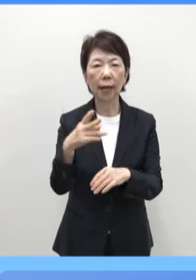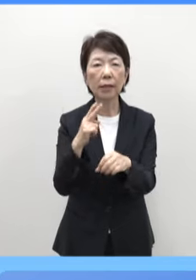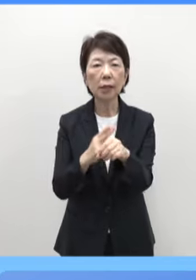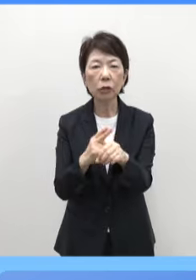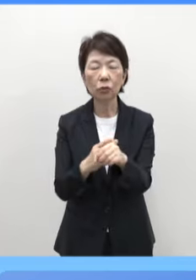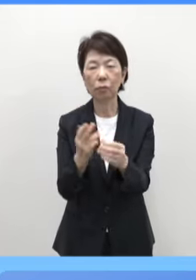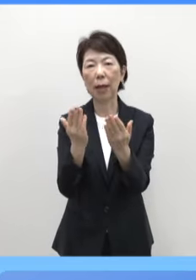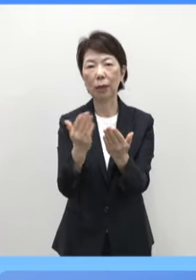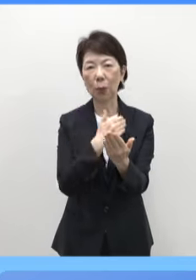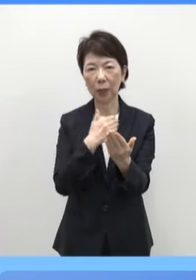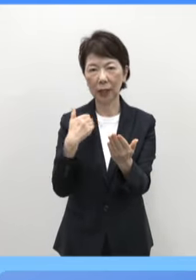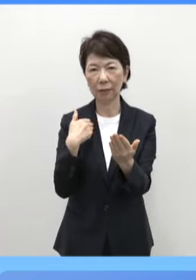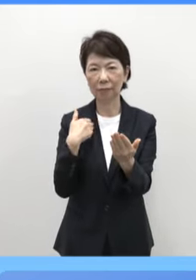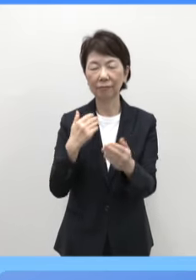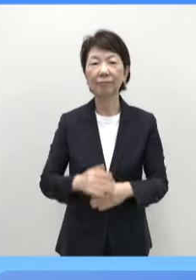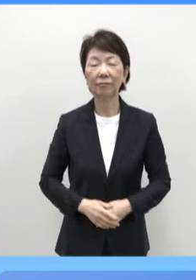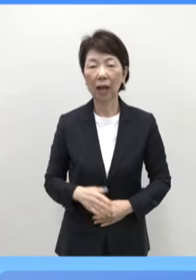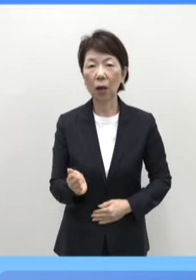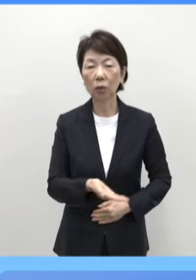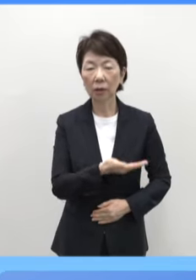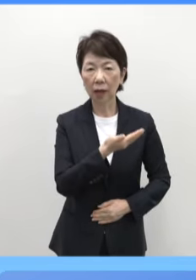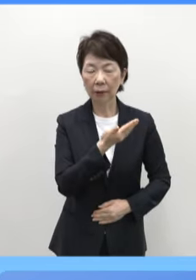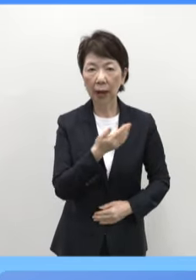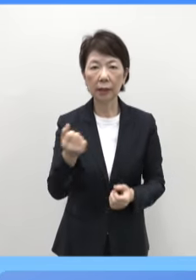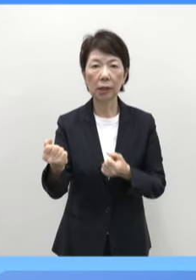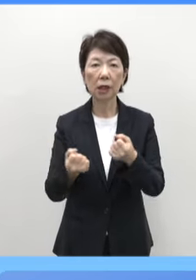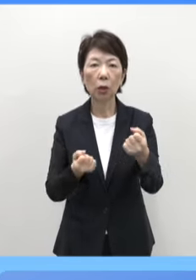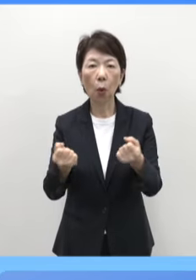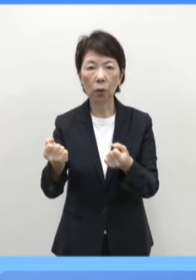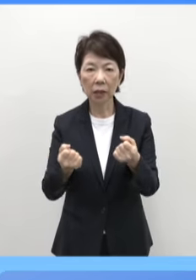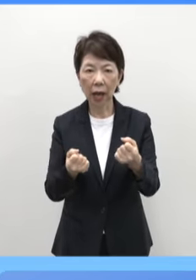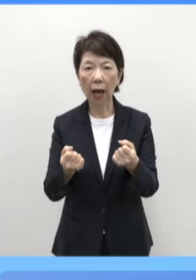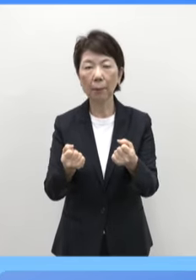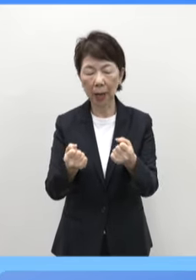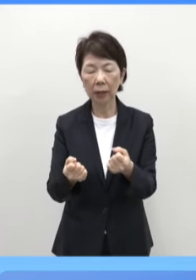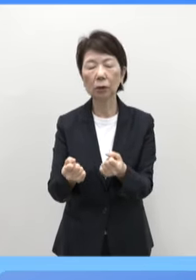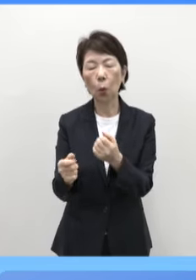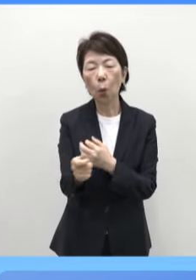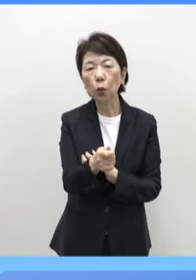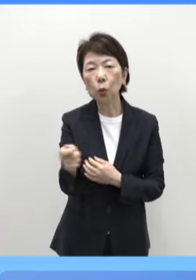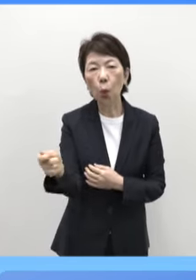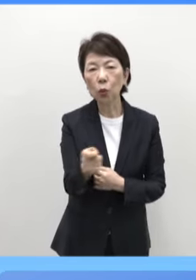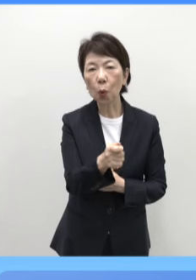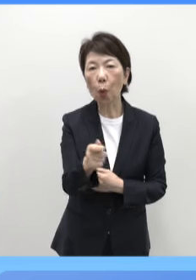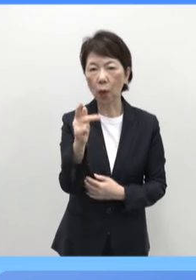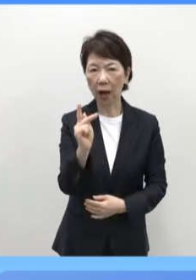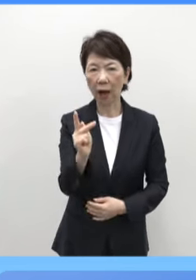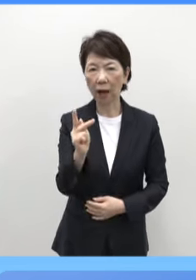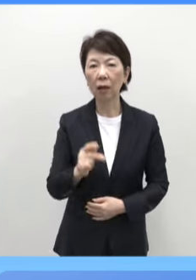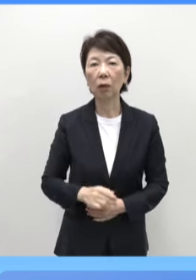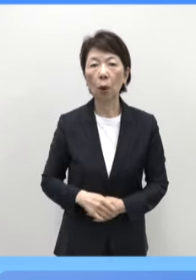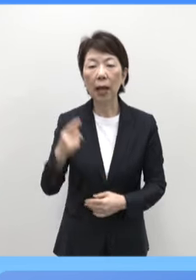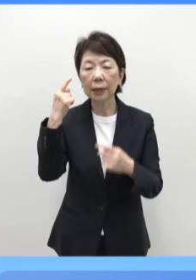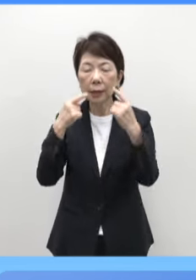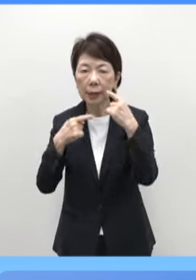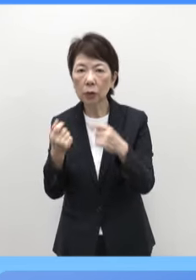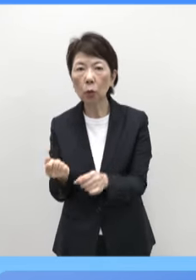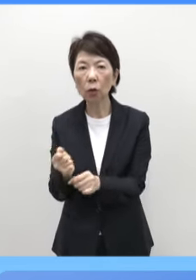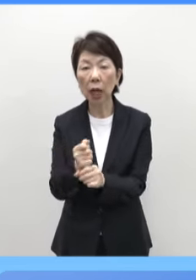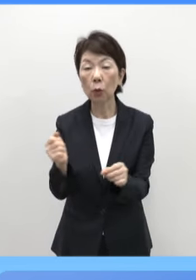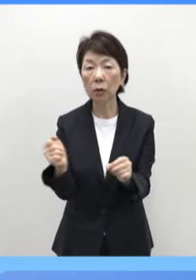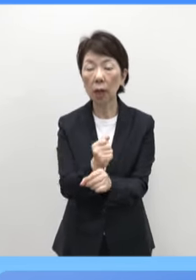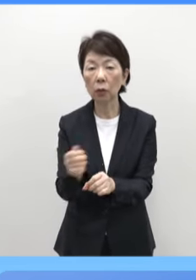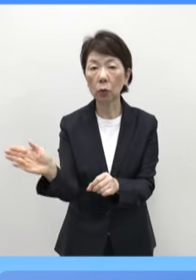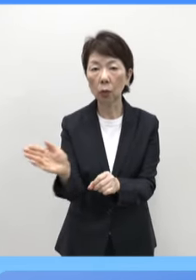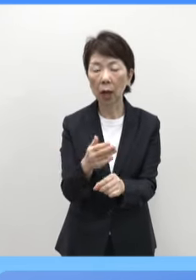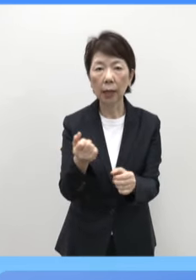。 こちらは自動車塗装科。へこみ、傷を直す板金作業から